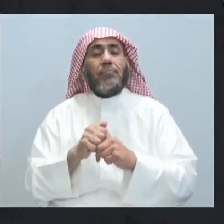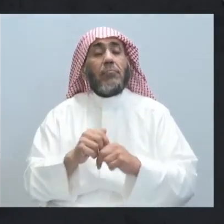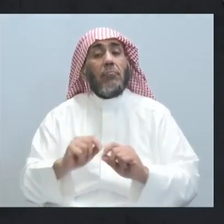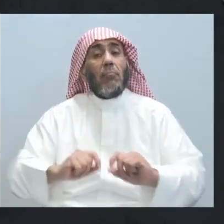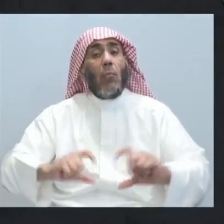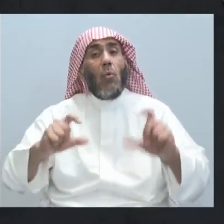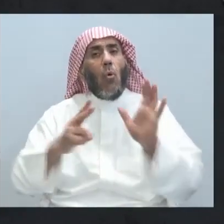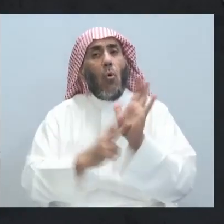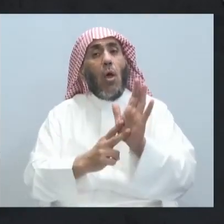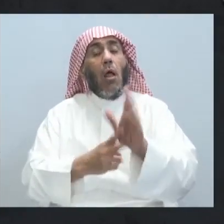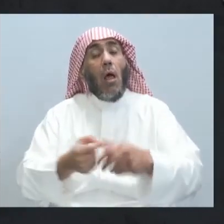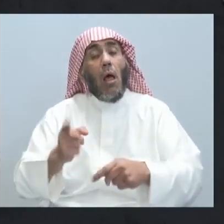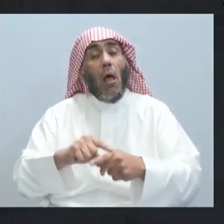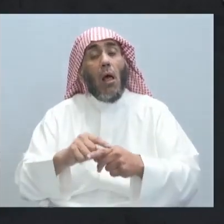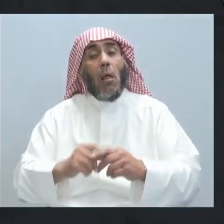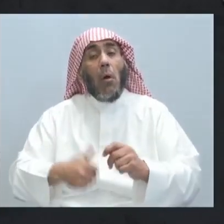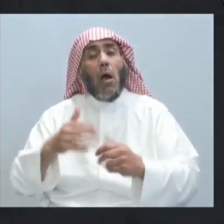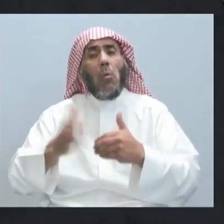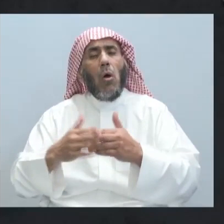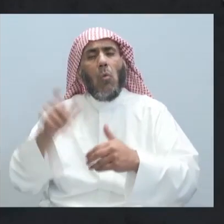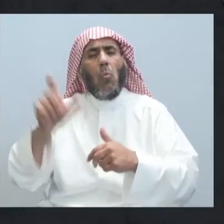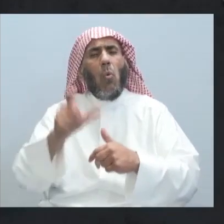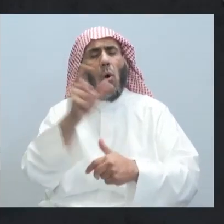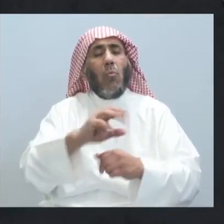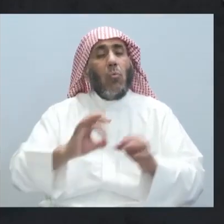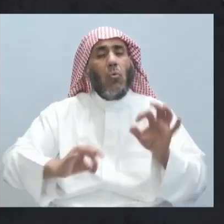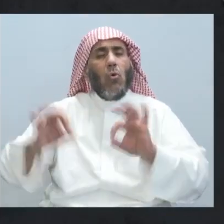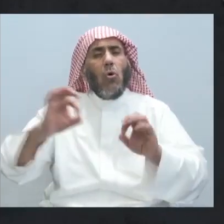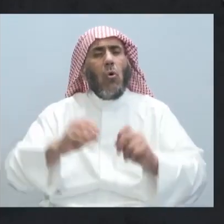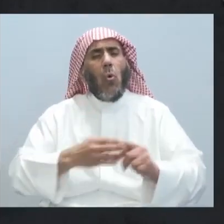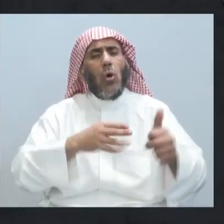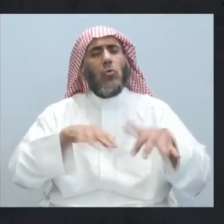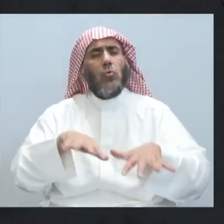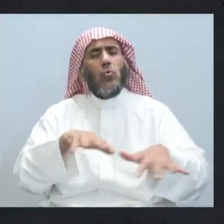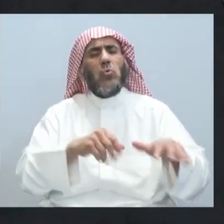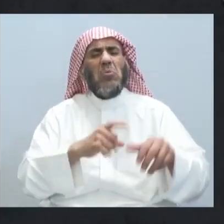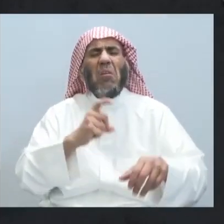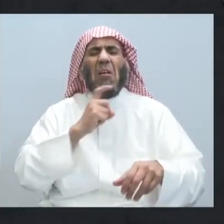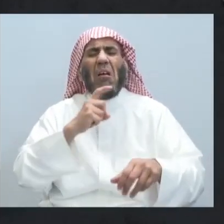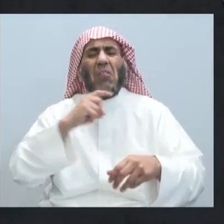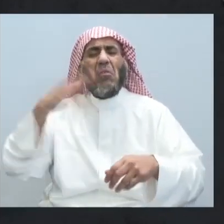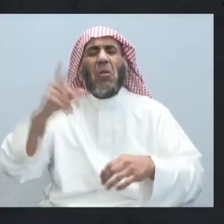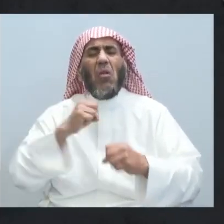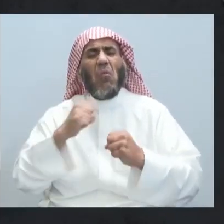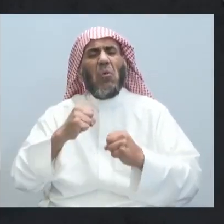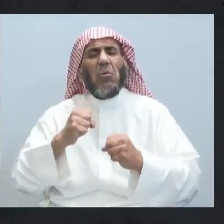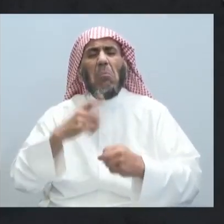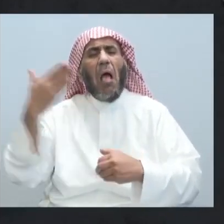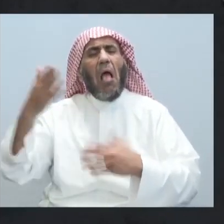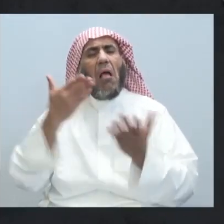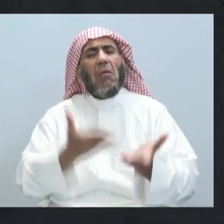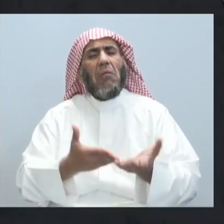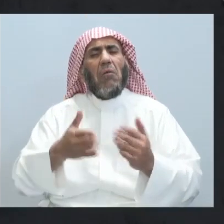دليل ايضا ان لما قام الموالي بسياسه الدوله وقياده الجيوش اضعف الخطابه لضعف القدره عليها